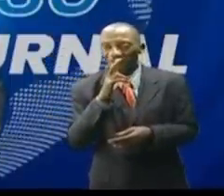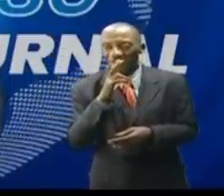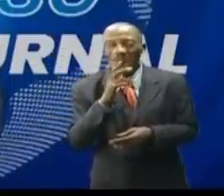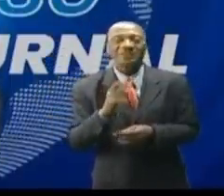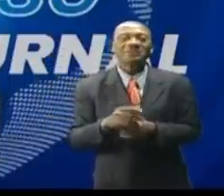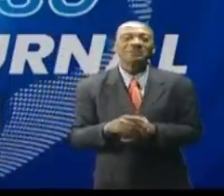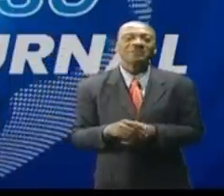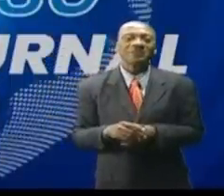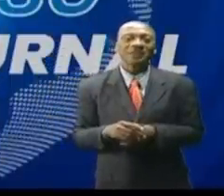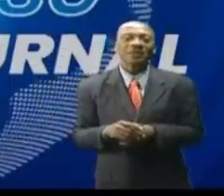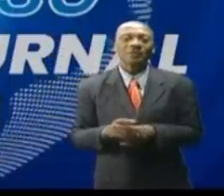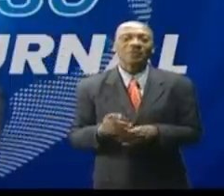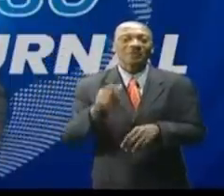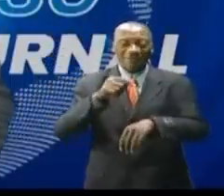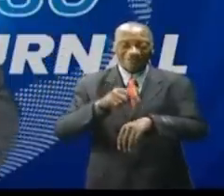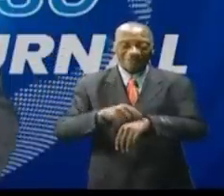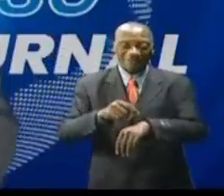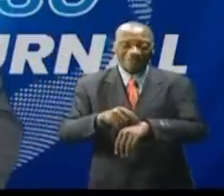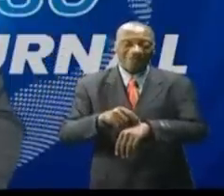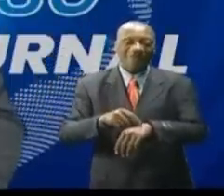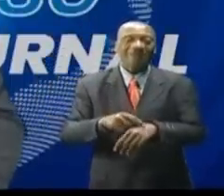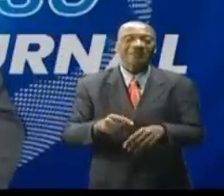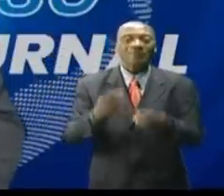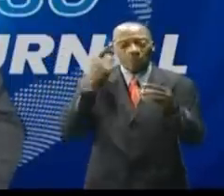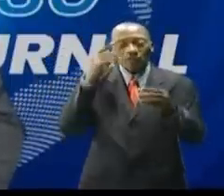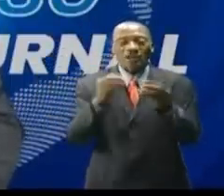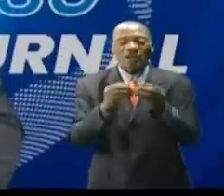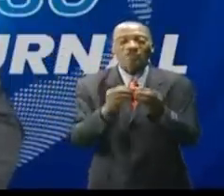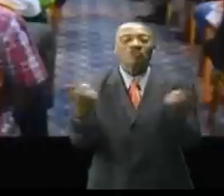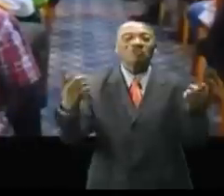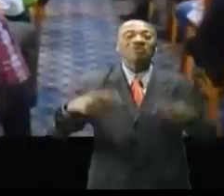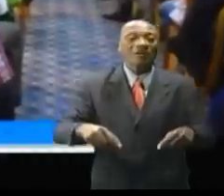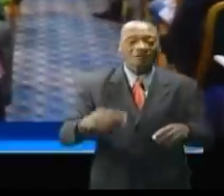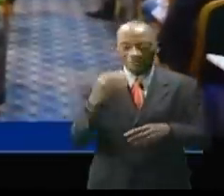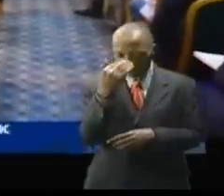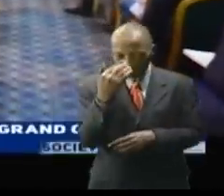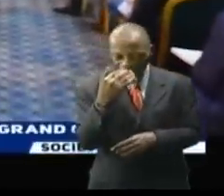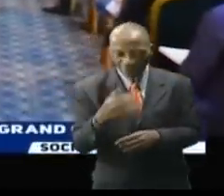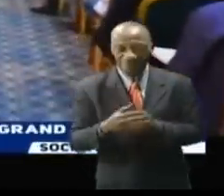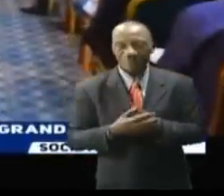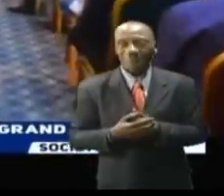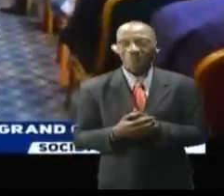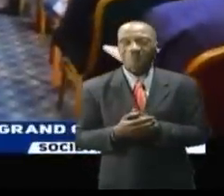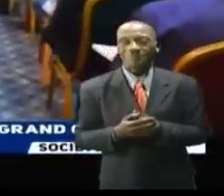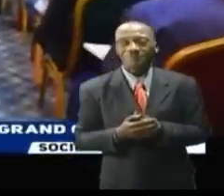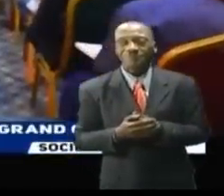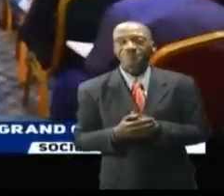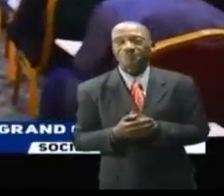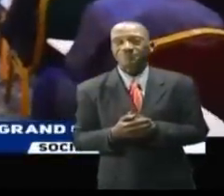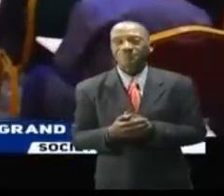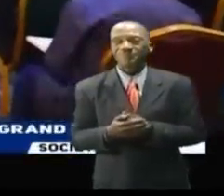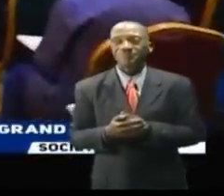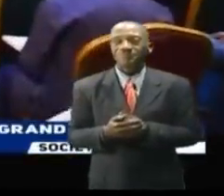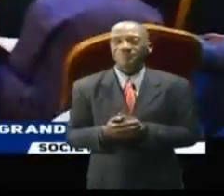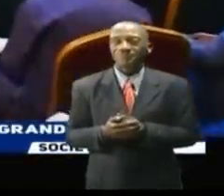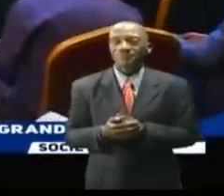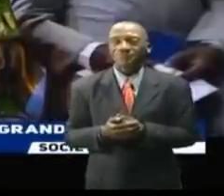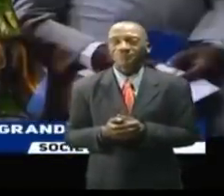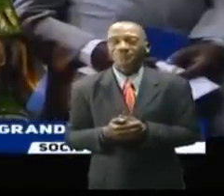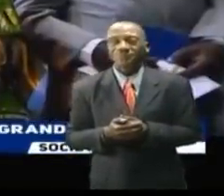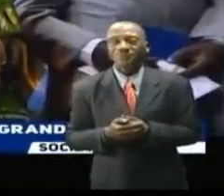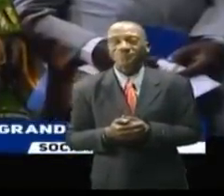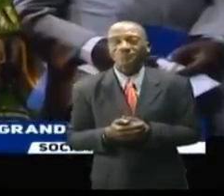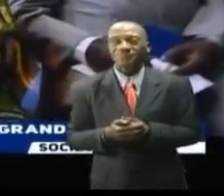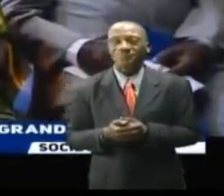assises a été arrêtée. Commentaire David Mubenga. Il va se tenir du 27 au 30